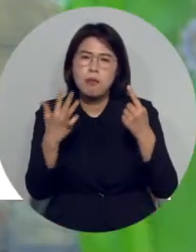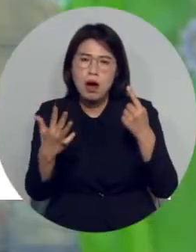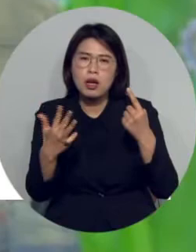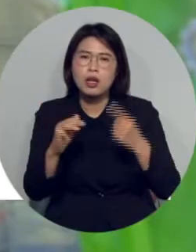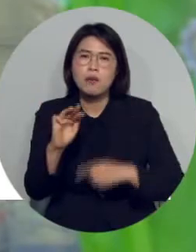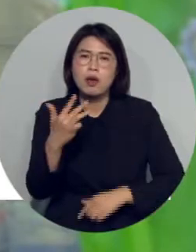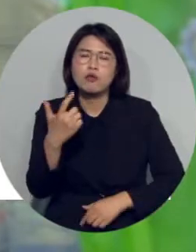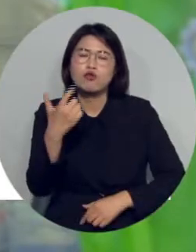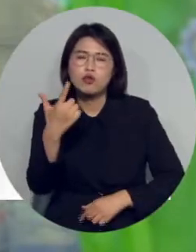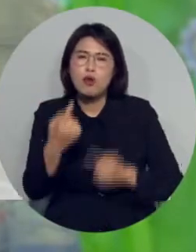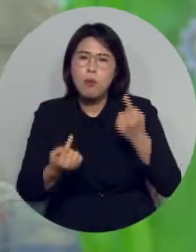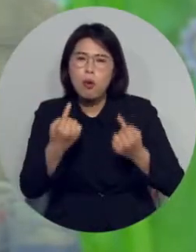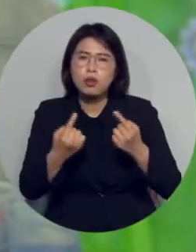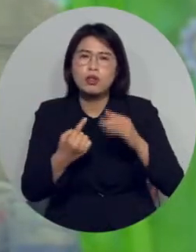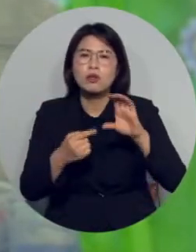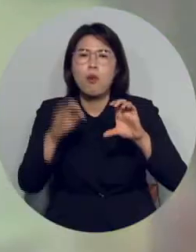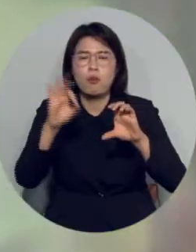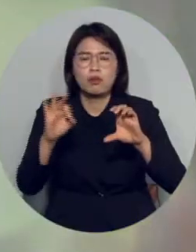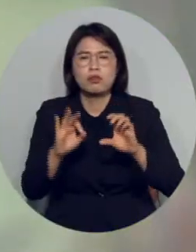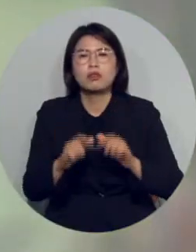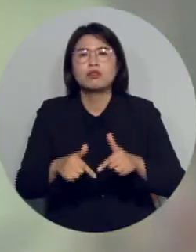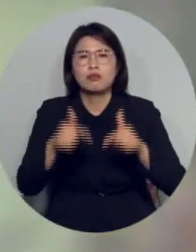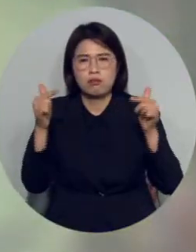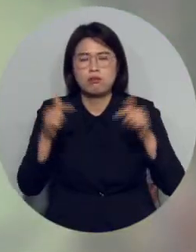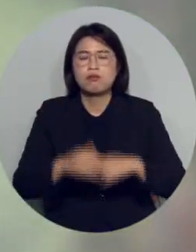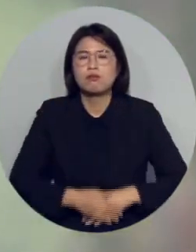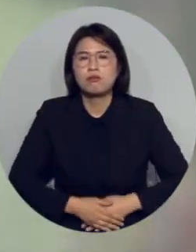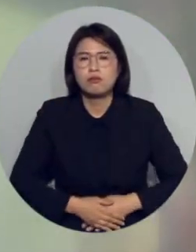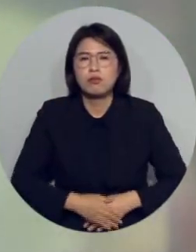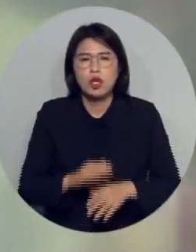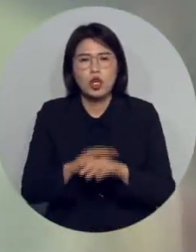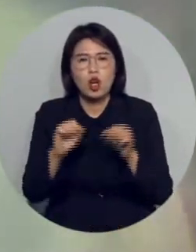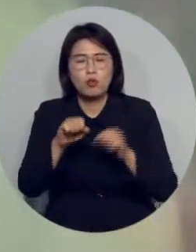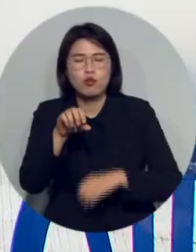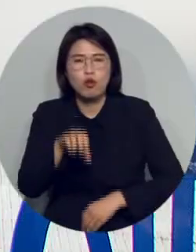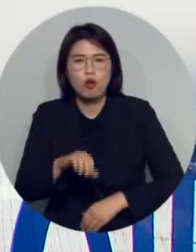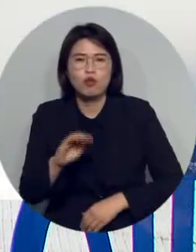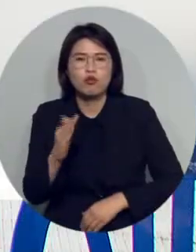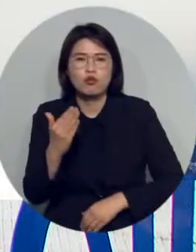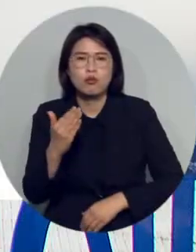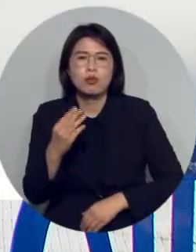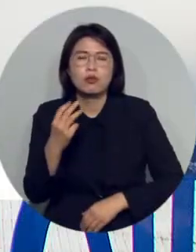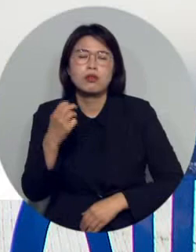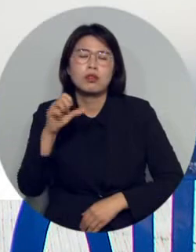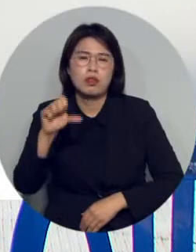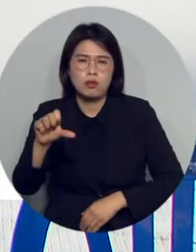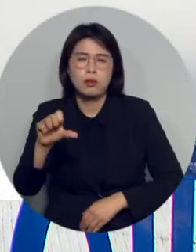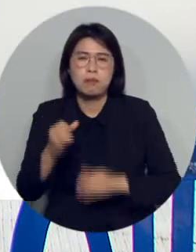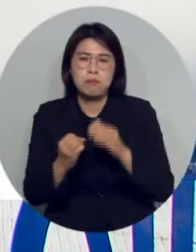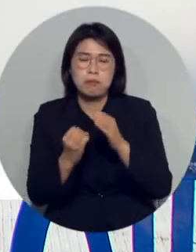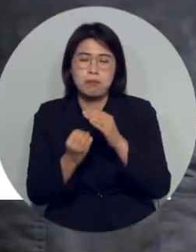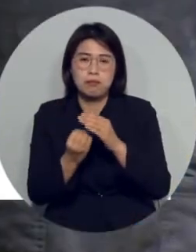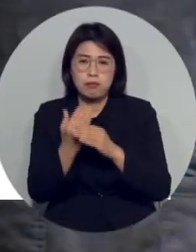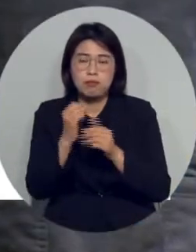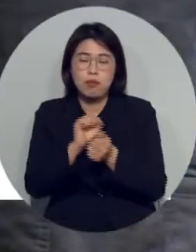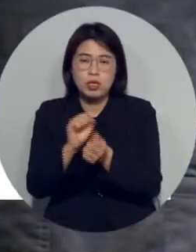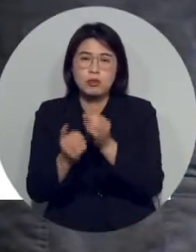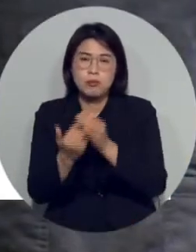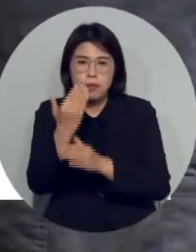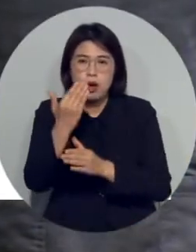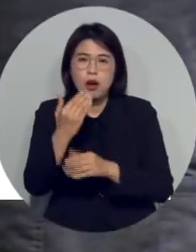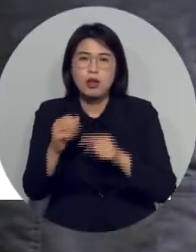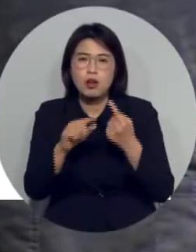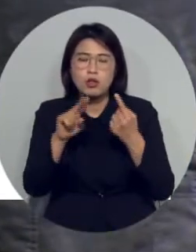66명 보다 45% 더 많습니다 경북은 904 는 5명의 확장자가 놓았습니다 1월